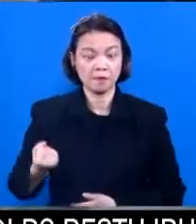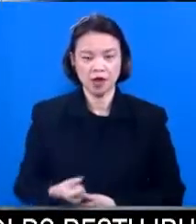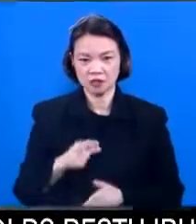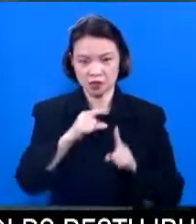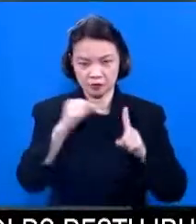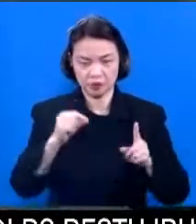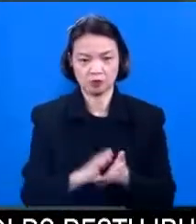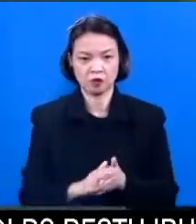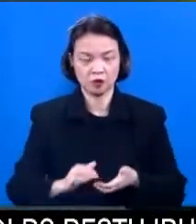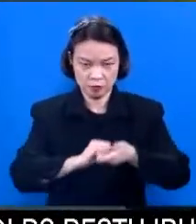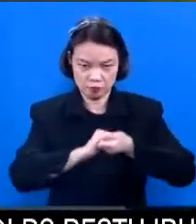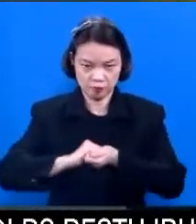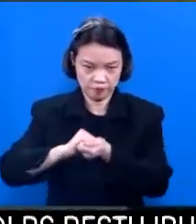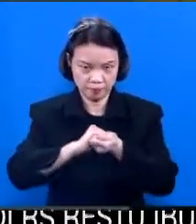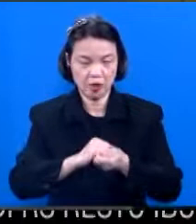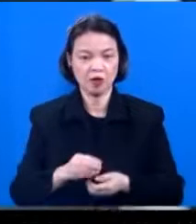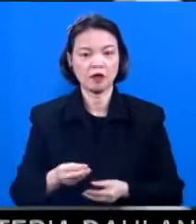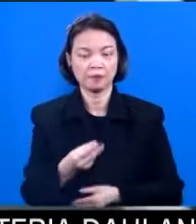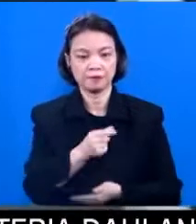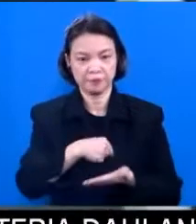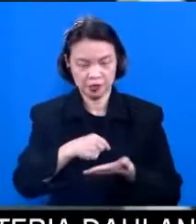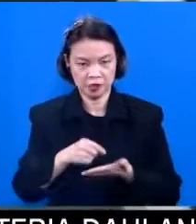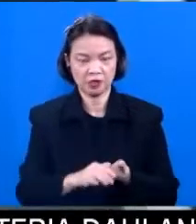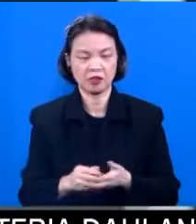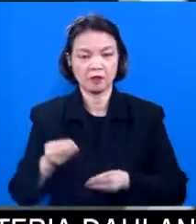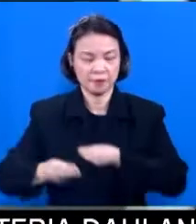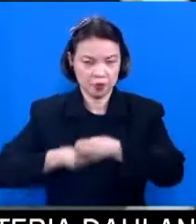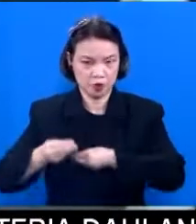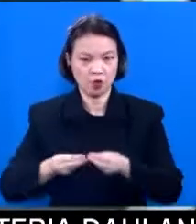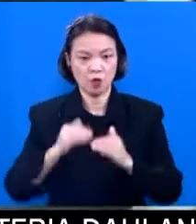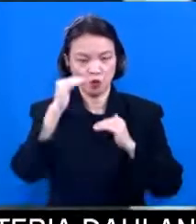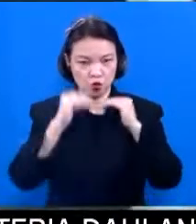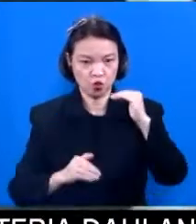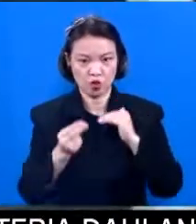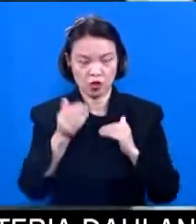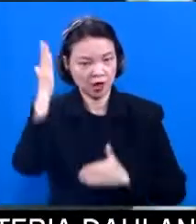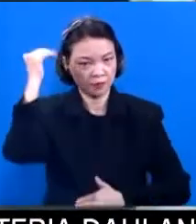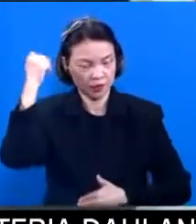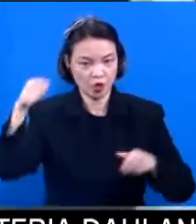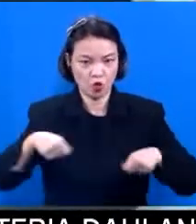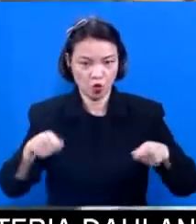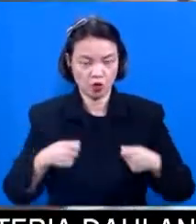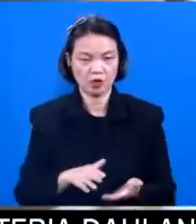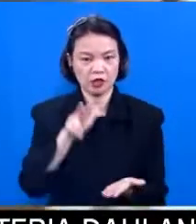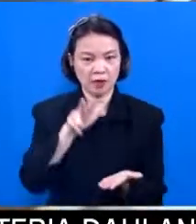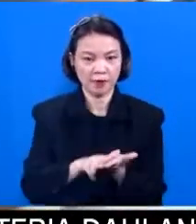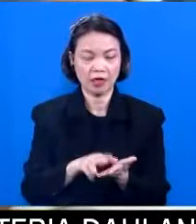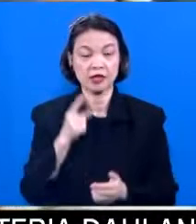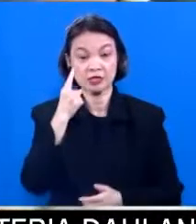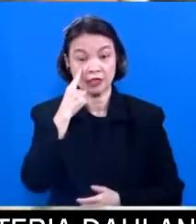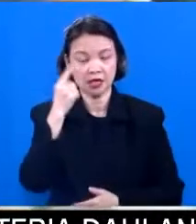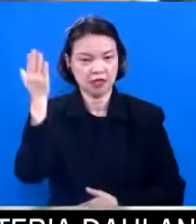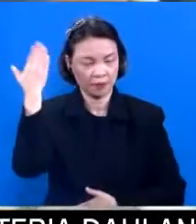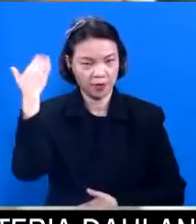PD Pasar Jaya dan Kementerian Perdagangan mengenai penurunan harga baru minyak goreng yang ditetapkan Selasa kemarin. Termasuk mengenai regulasi